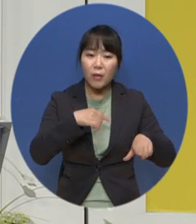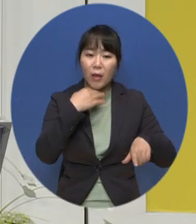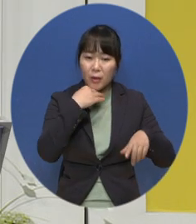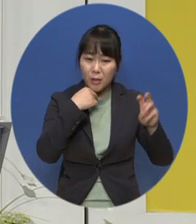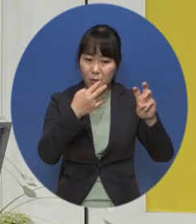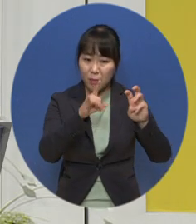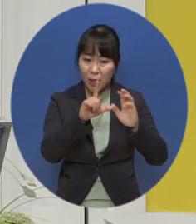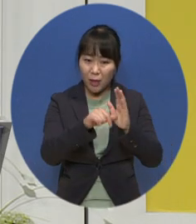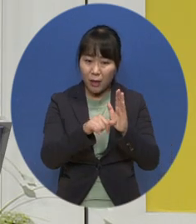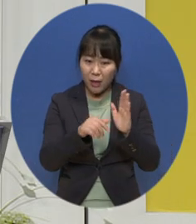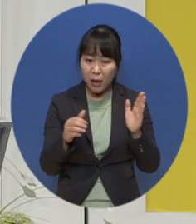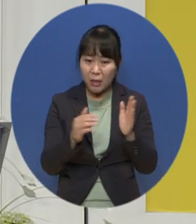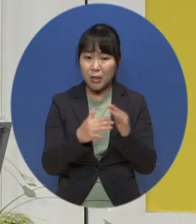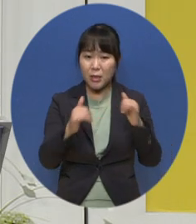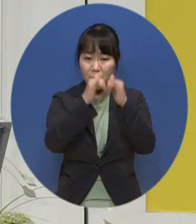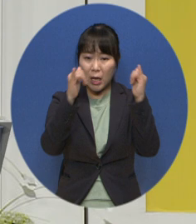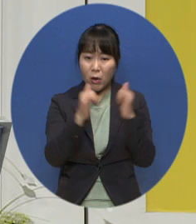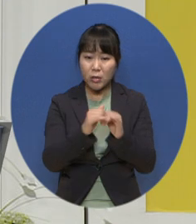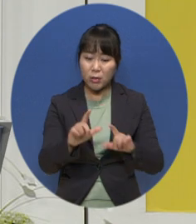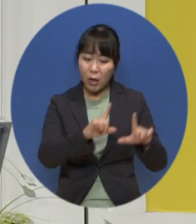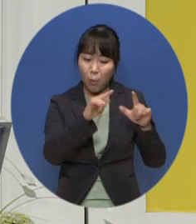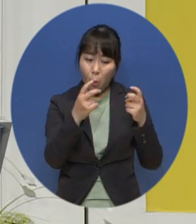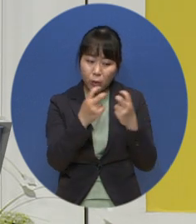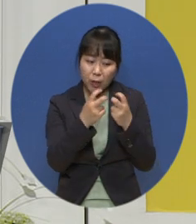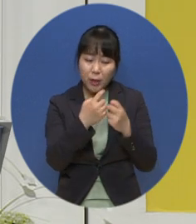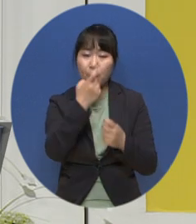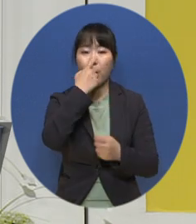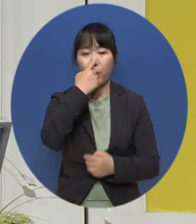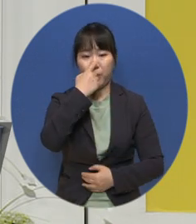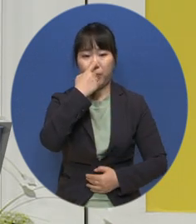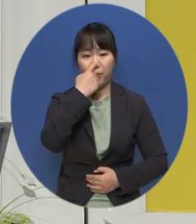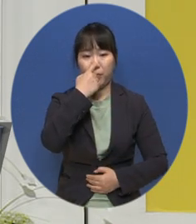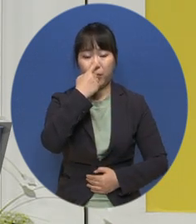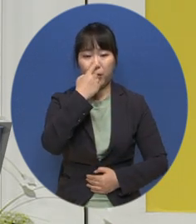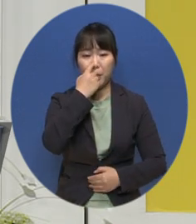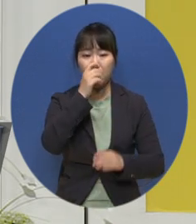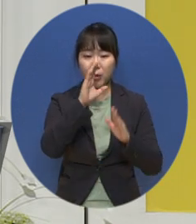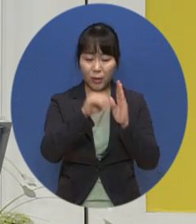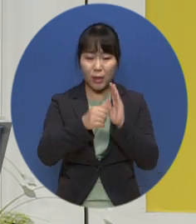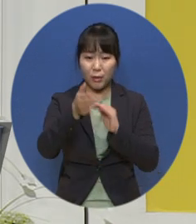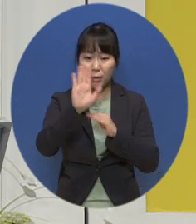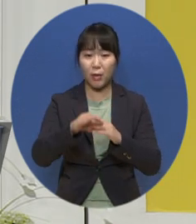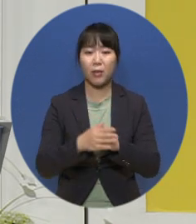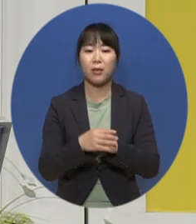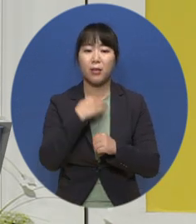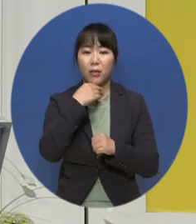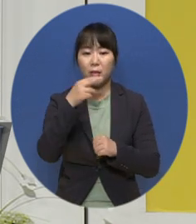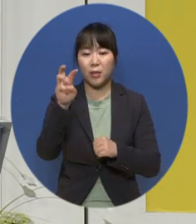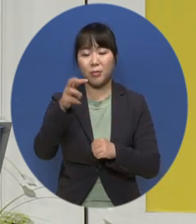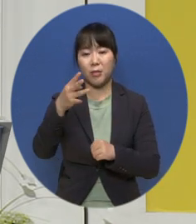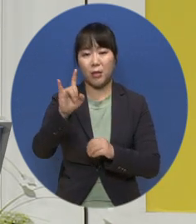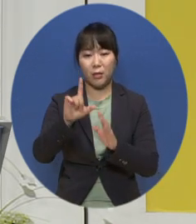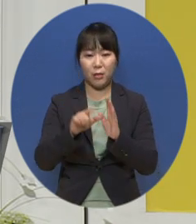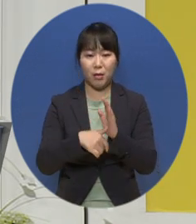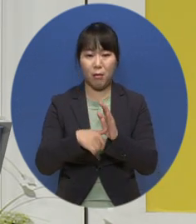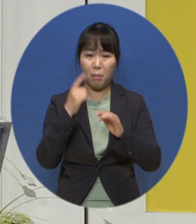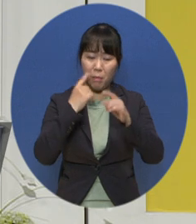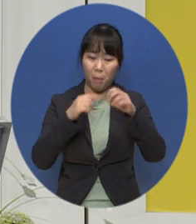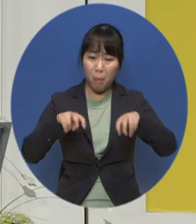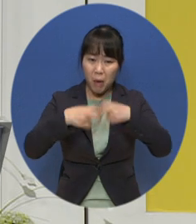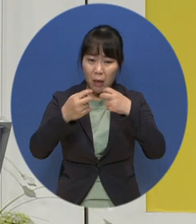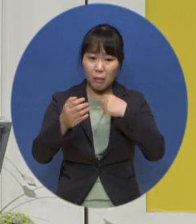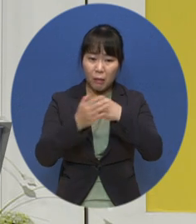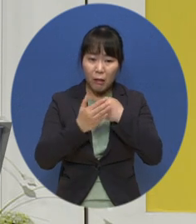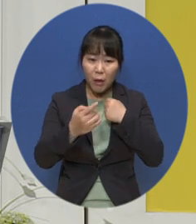사회를 어떻게 살 것인지 배우는 시기라 입니까 예 배우는 시절인데 34대 닫혀 있기 때문에 배운대로